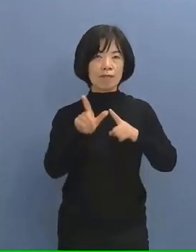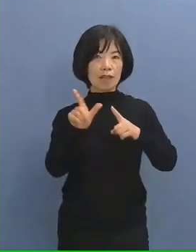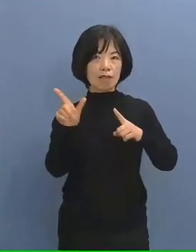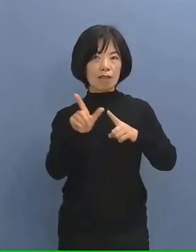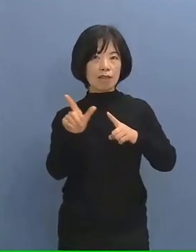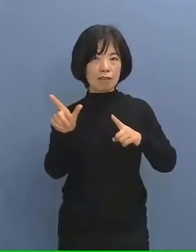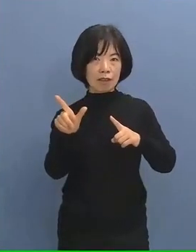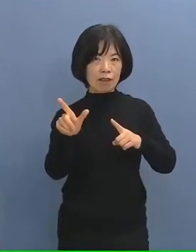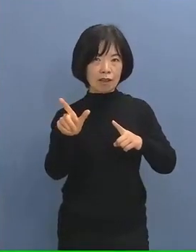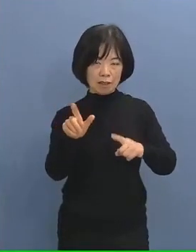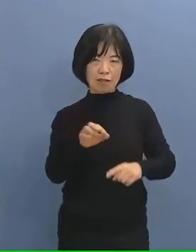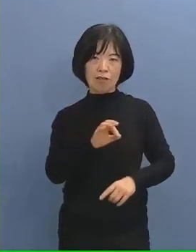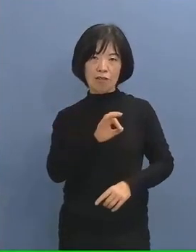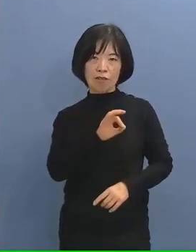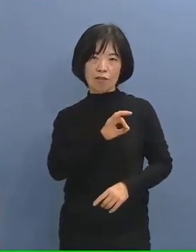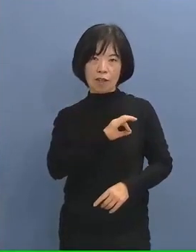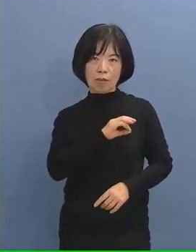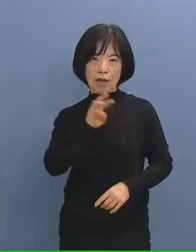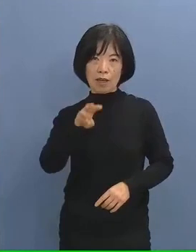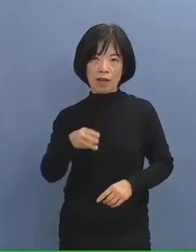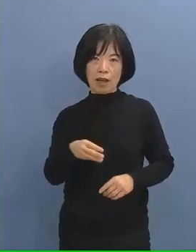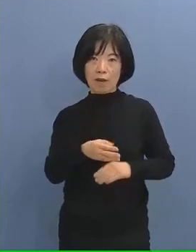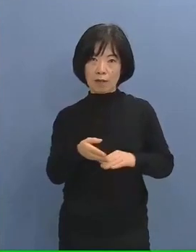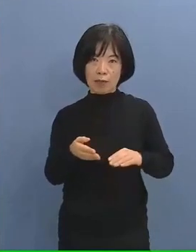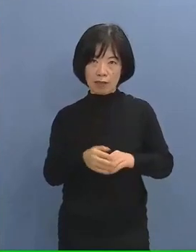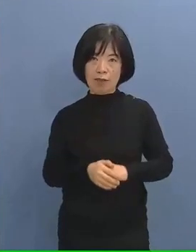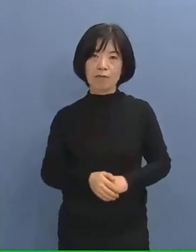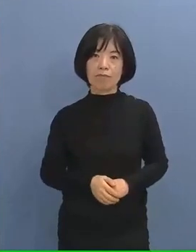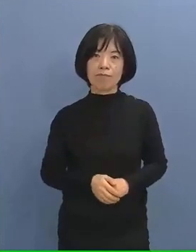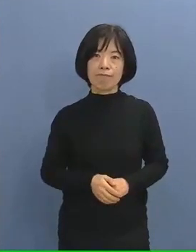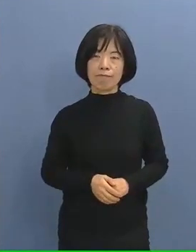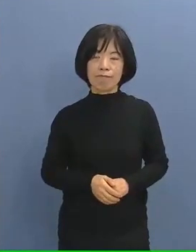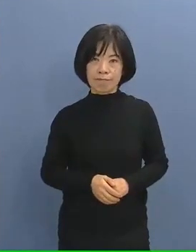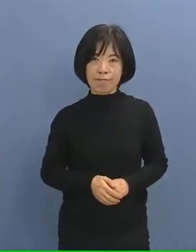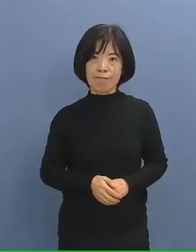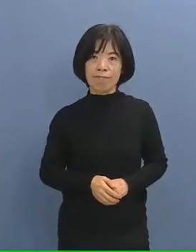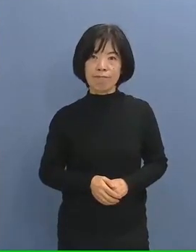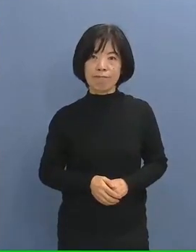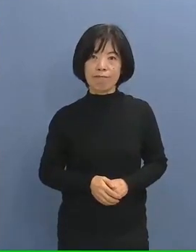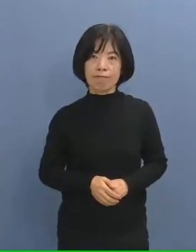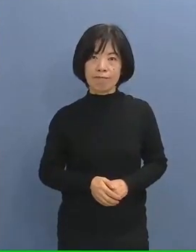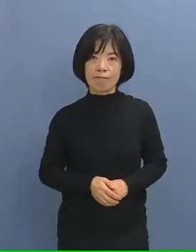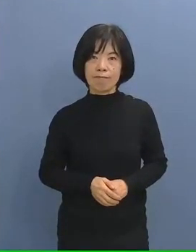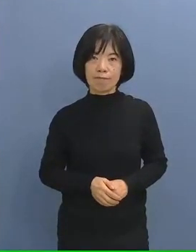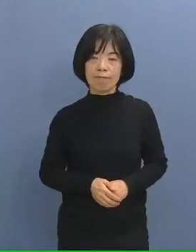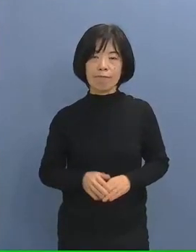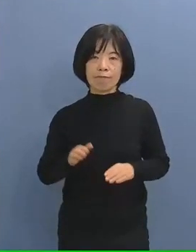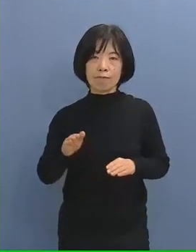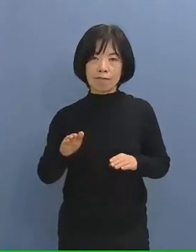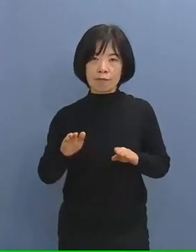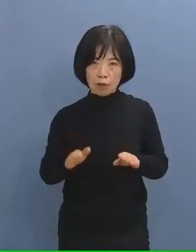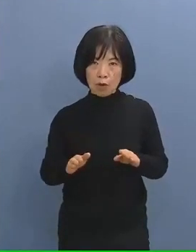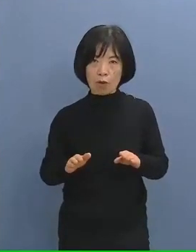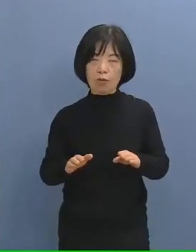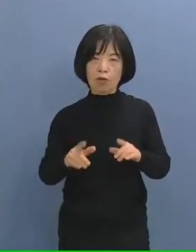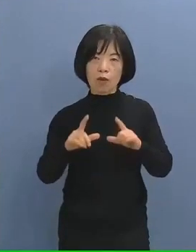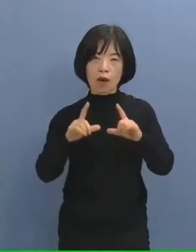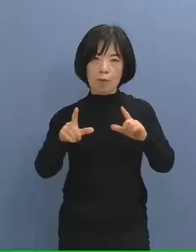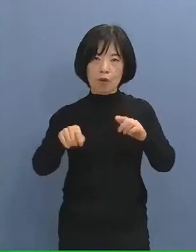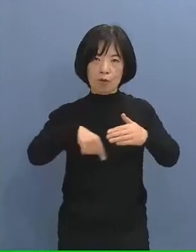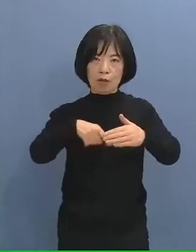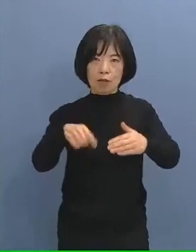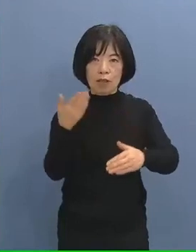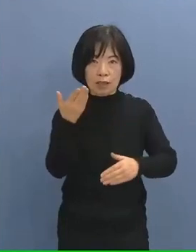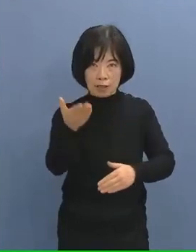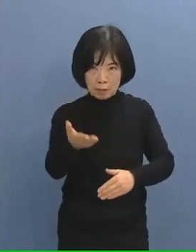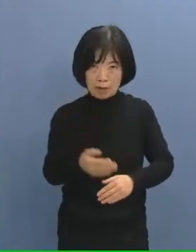NHK の河合です、はい、2つお伺いします。すみません、ちょっと今日発表の事案でしたので、すみません、ちょっと急遽お聞きしたいと思いますけれども、先